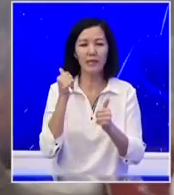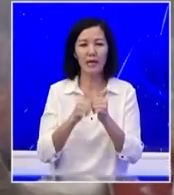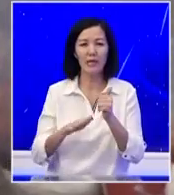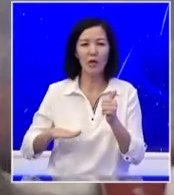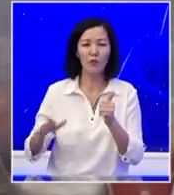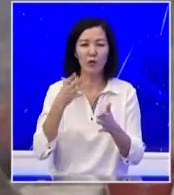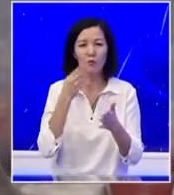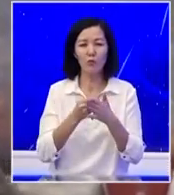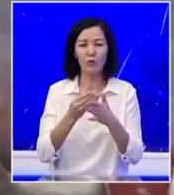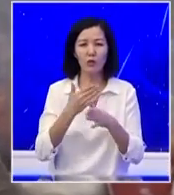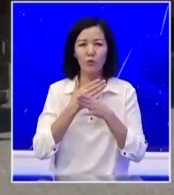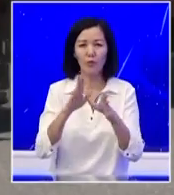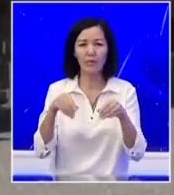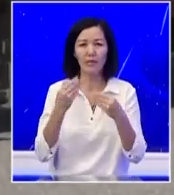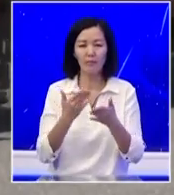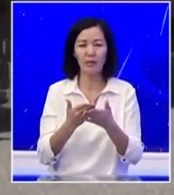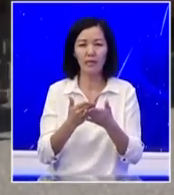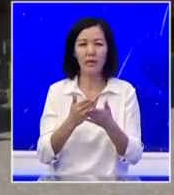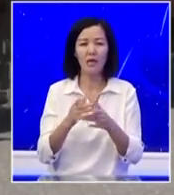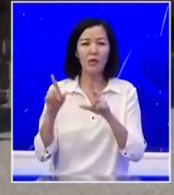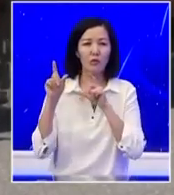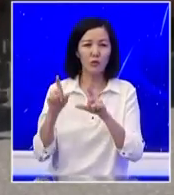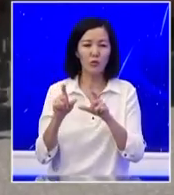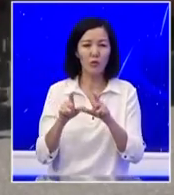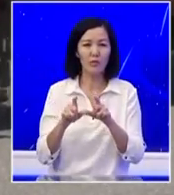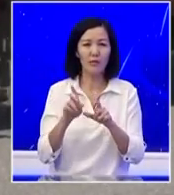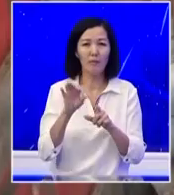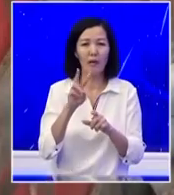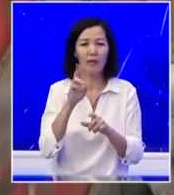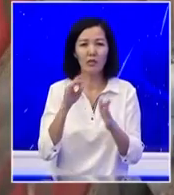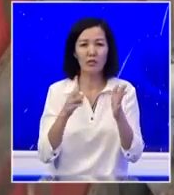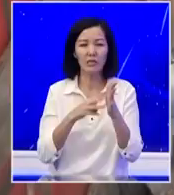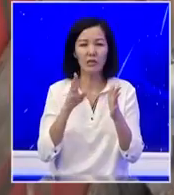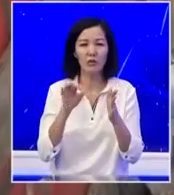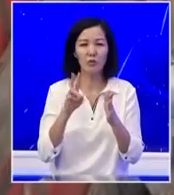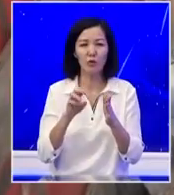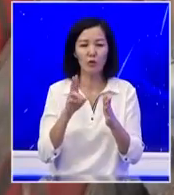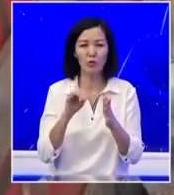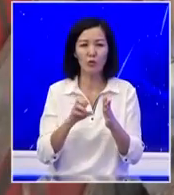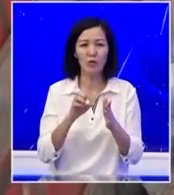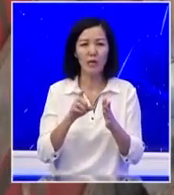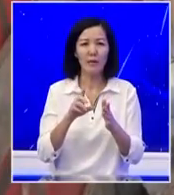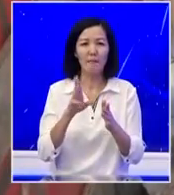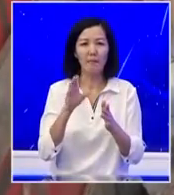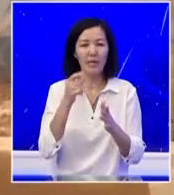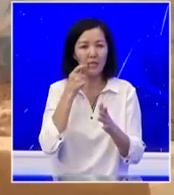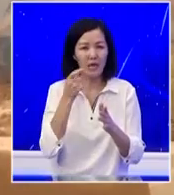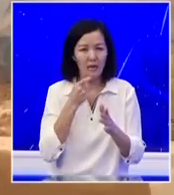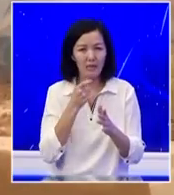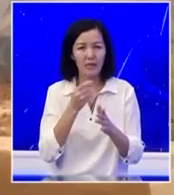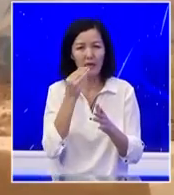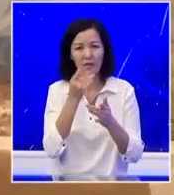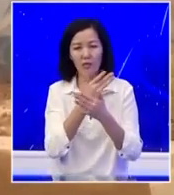аудан өз үлестерін қосты. Айталық жүк көліктеріне Балқаштың 8 тоннадай ақ күріші, Ақсудың 5 тоннадай қанаты,